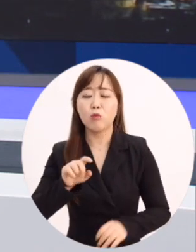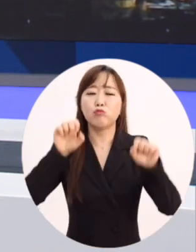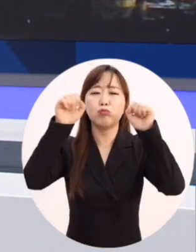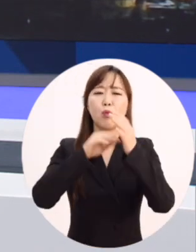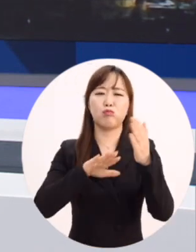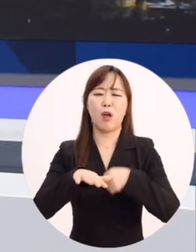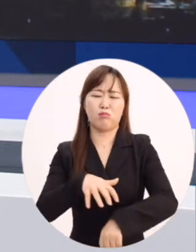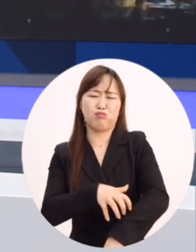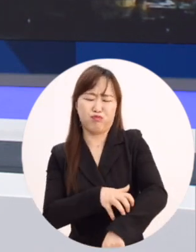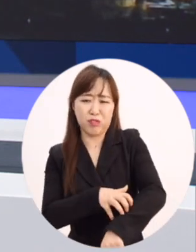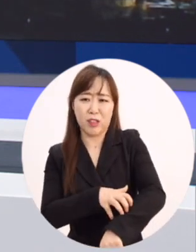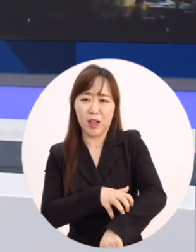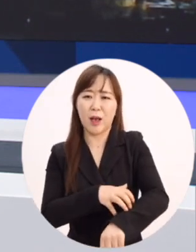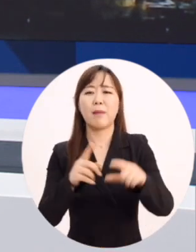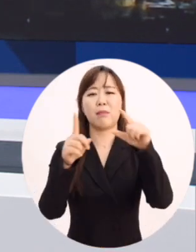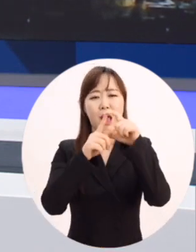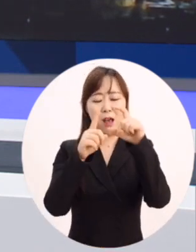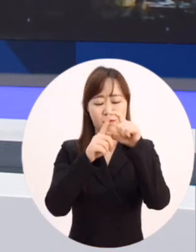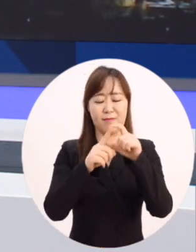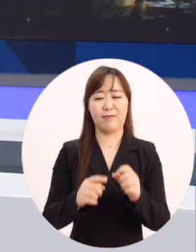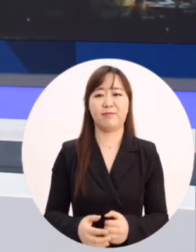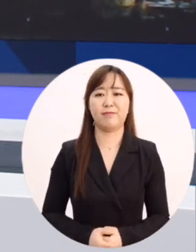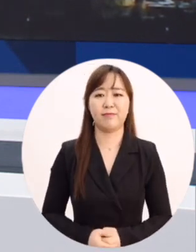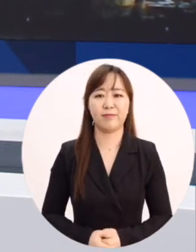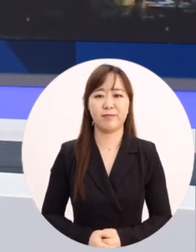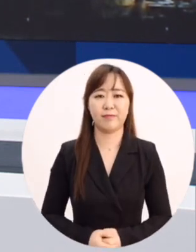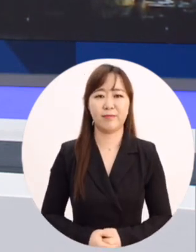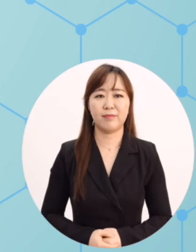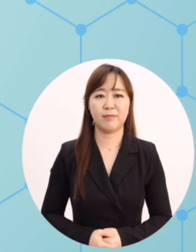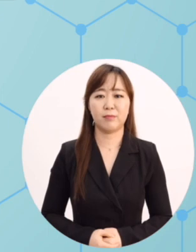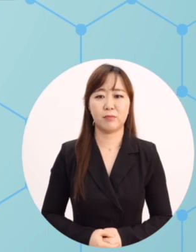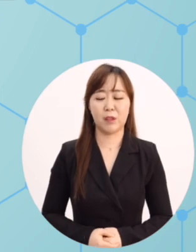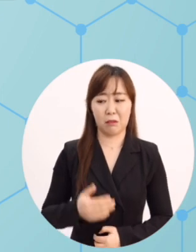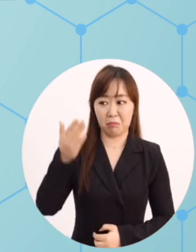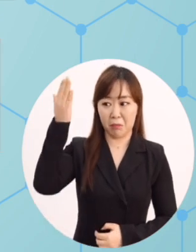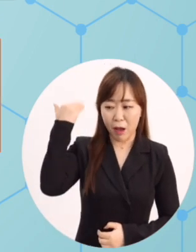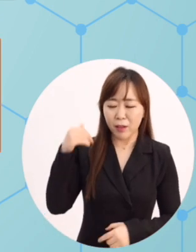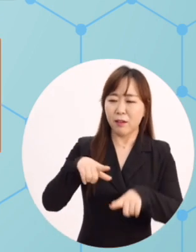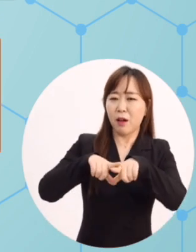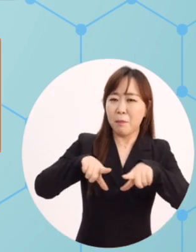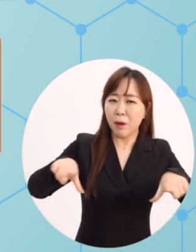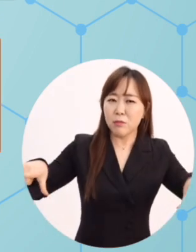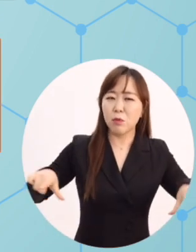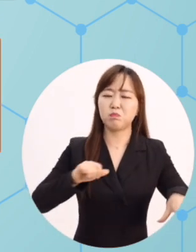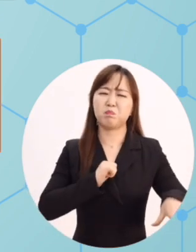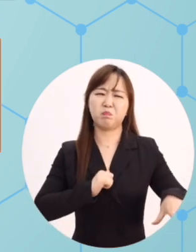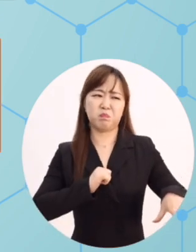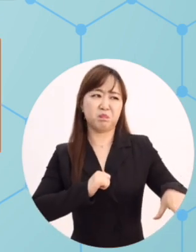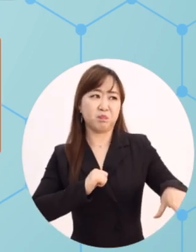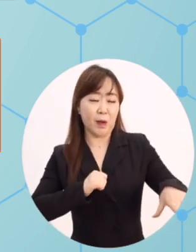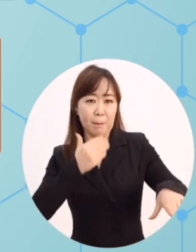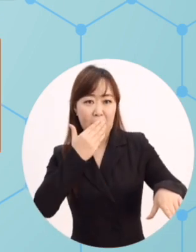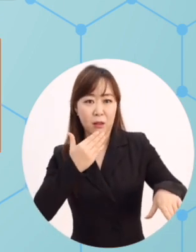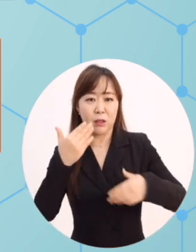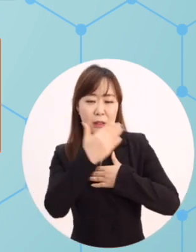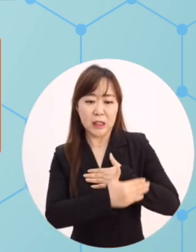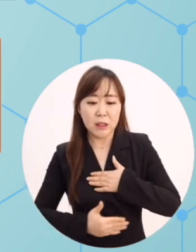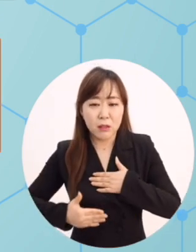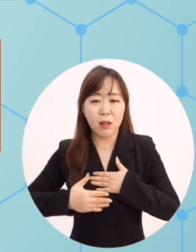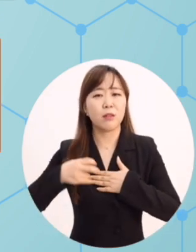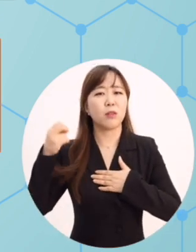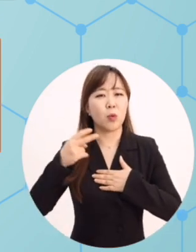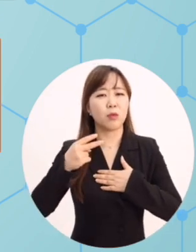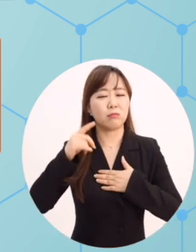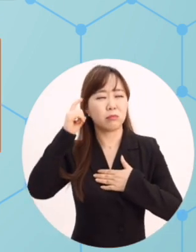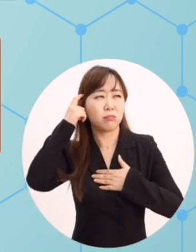운동 후 불쾌감이라는 용어로 설명 가능합니다. 이전에는 일반적으로 견딜 수 있었던 신체적